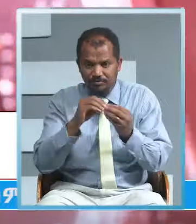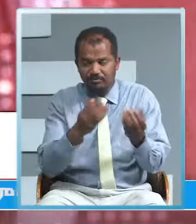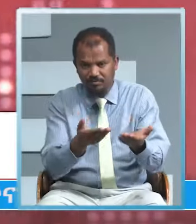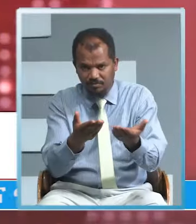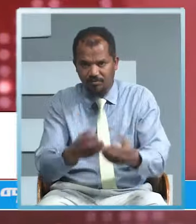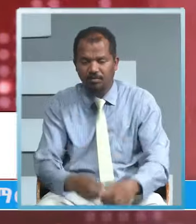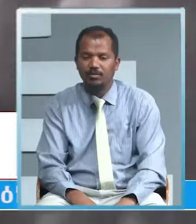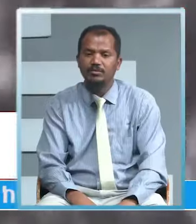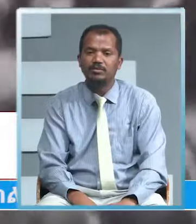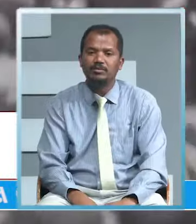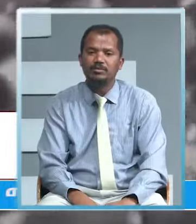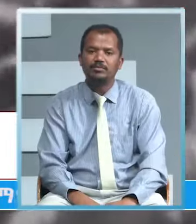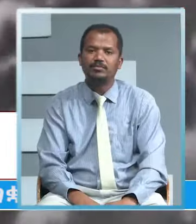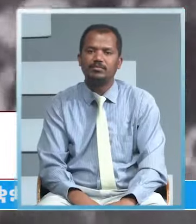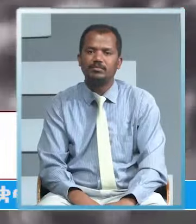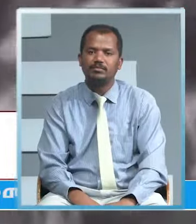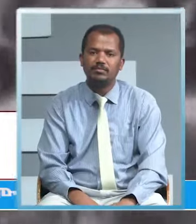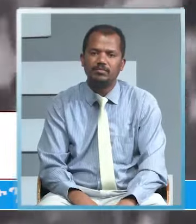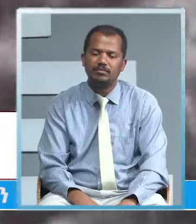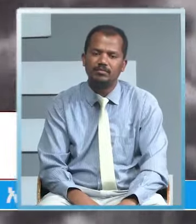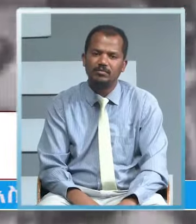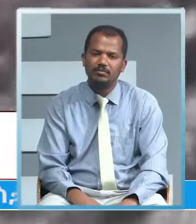ተጨማሪውን ያቀርባል።